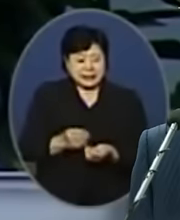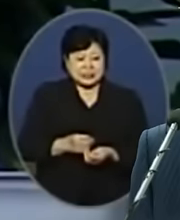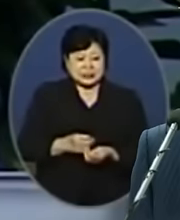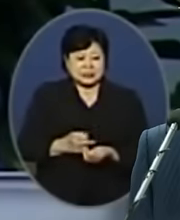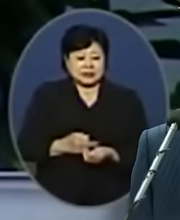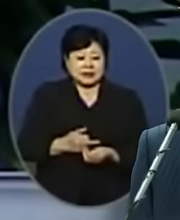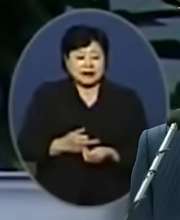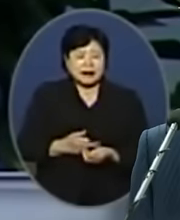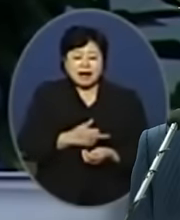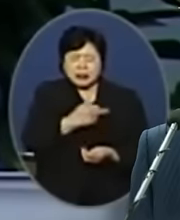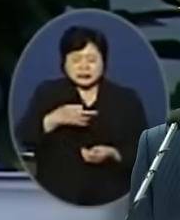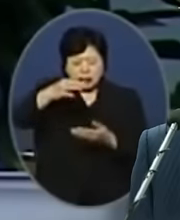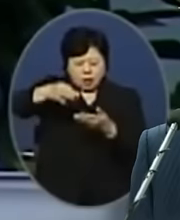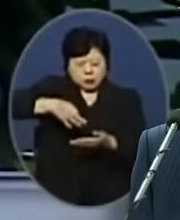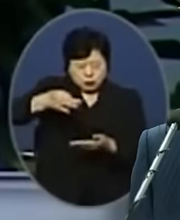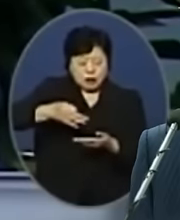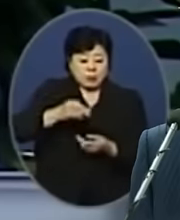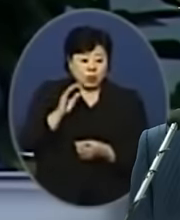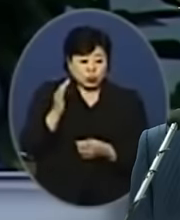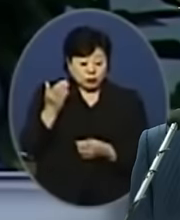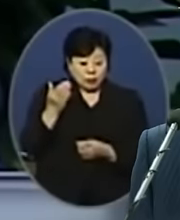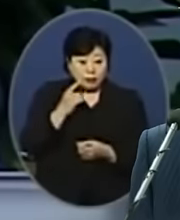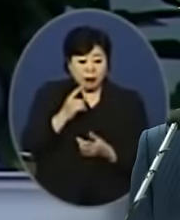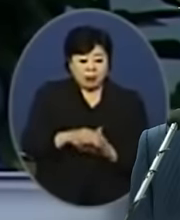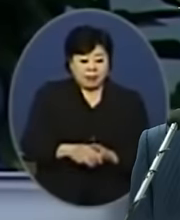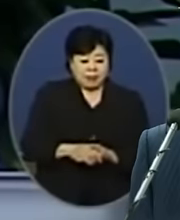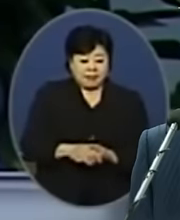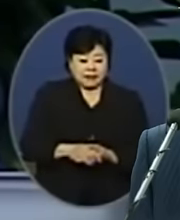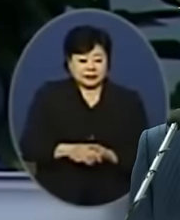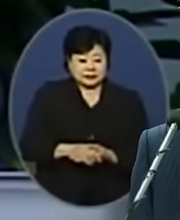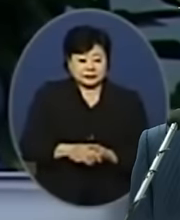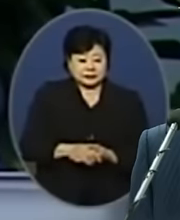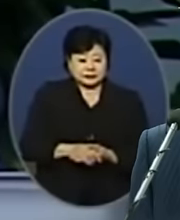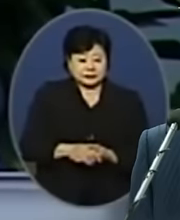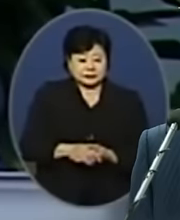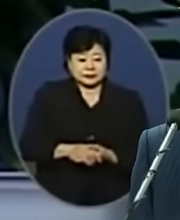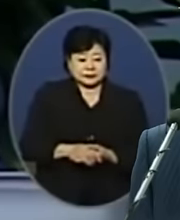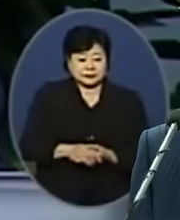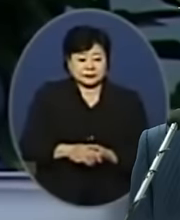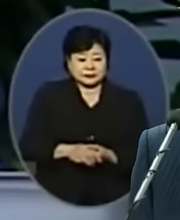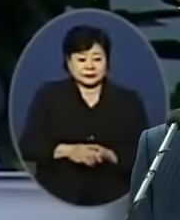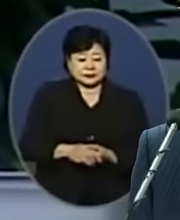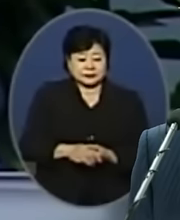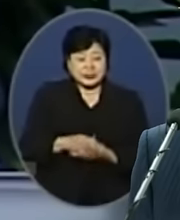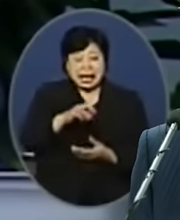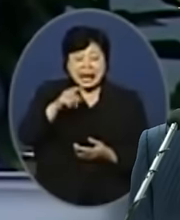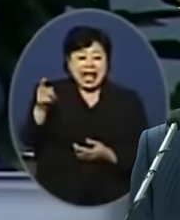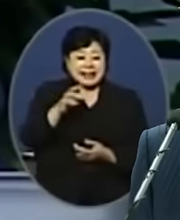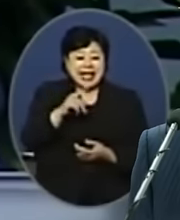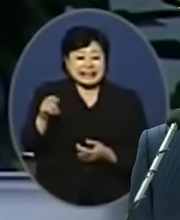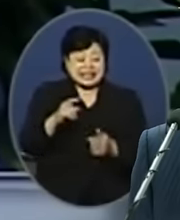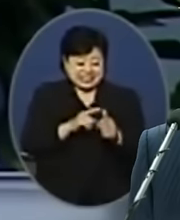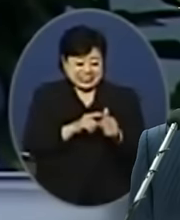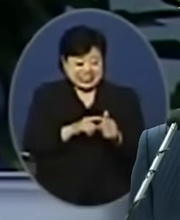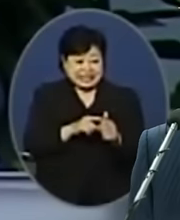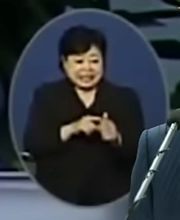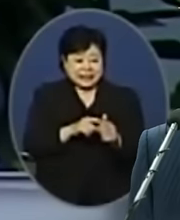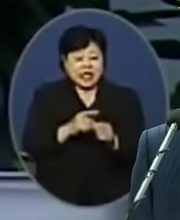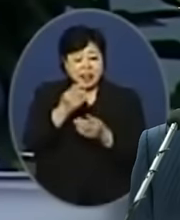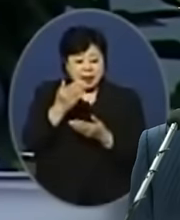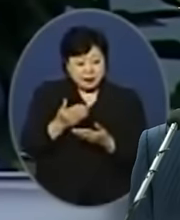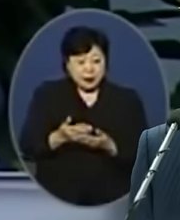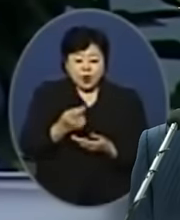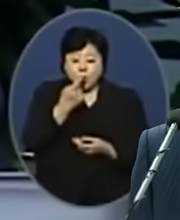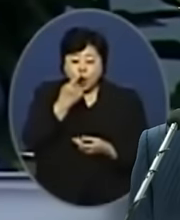크게 수입이 많아졌다 말하는 것입니다. 이 안에 카네기의 지도를 받아서